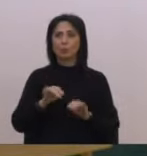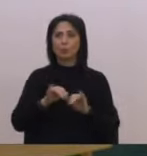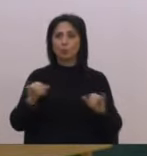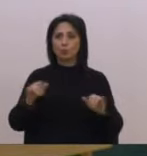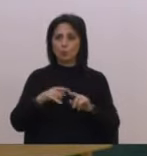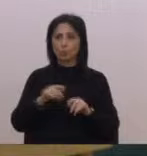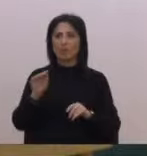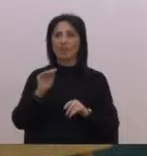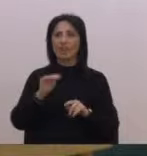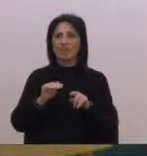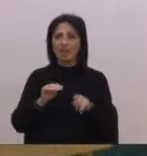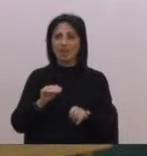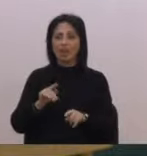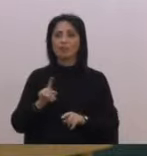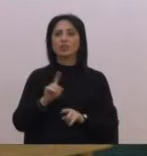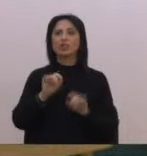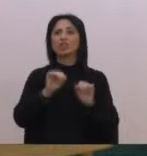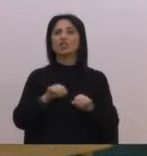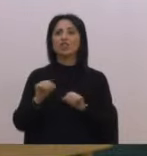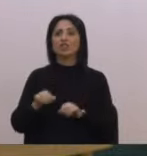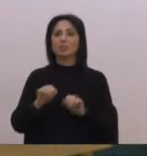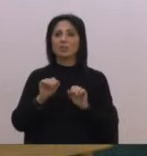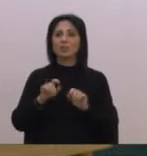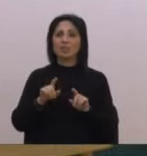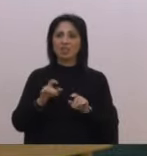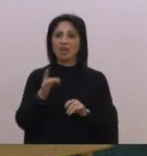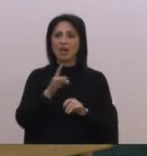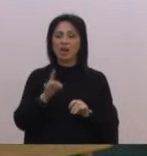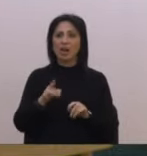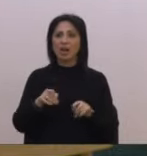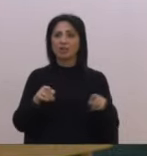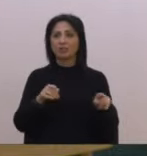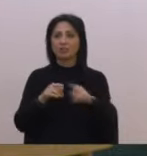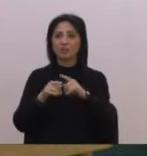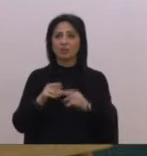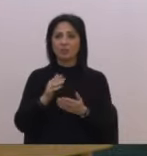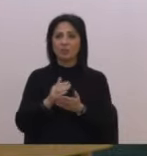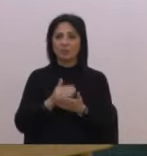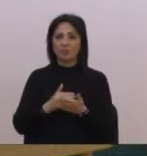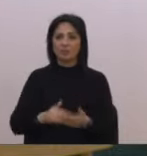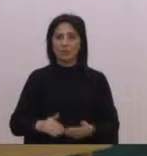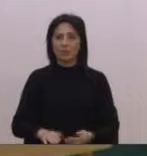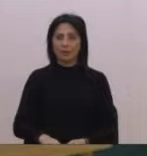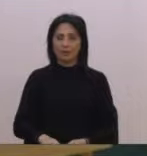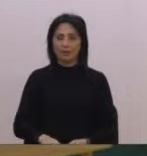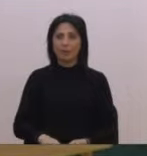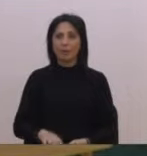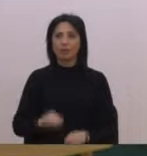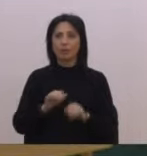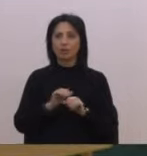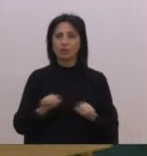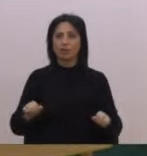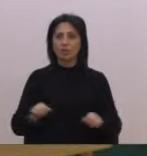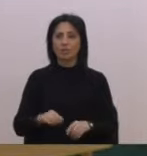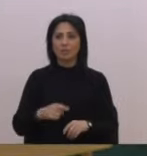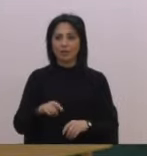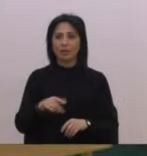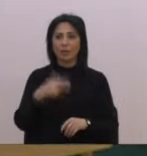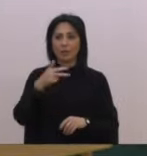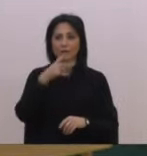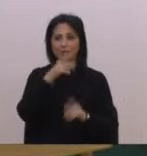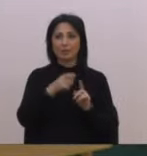იყოს ფედერაციული? Რა შესაძლებლობები უნდა მივცეთ რეგიონებს იმისთვის, რომ განვითარდეს? Არ შეიძლება ამ ქვეყანაში 30